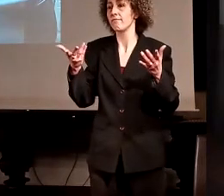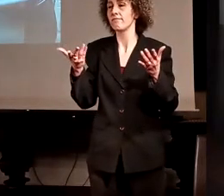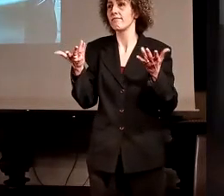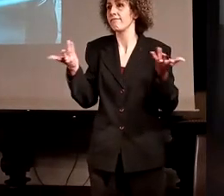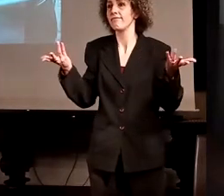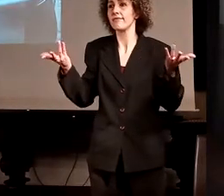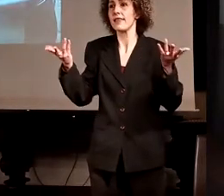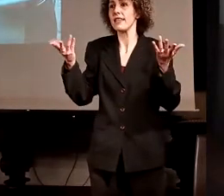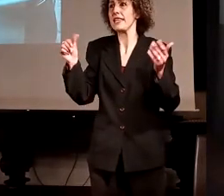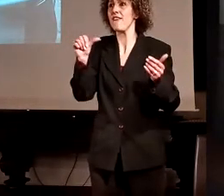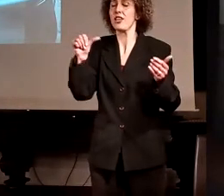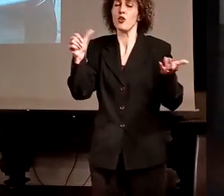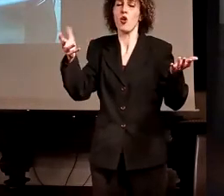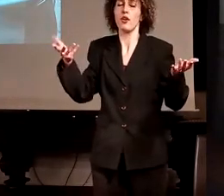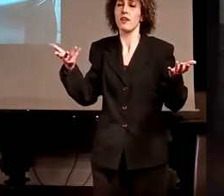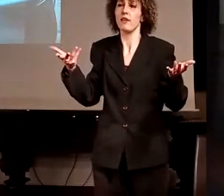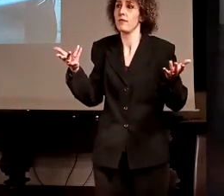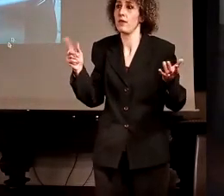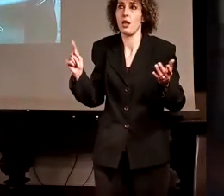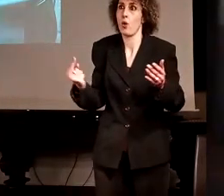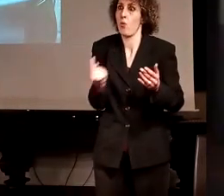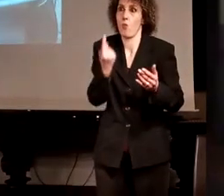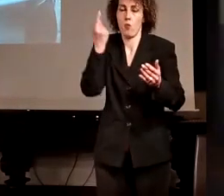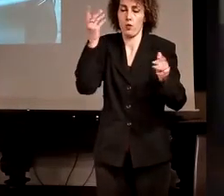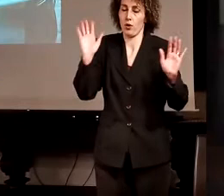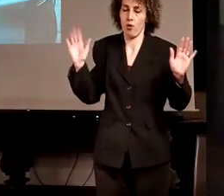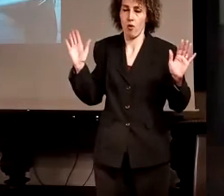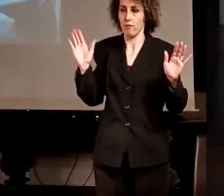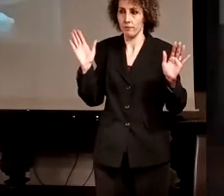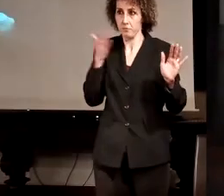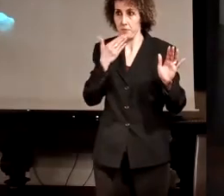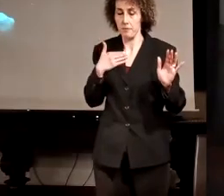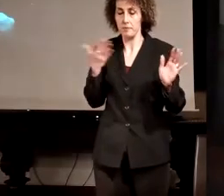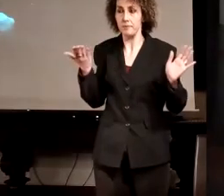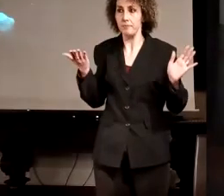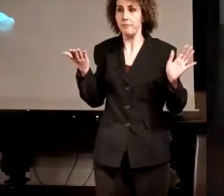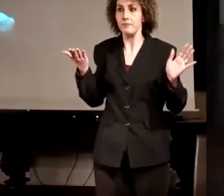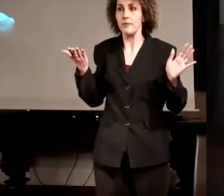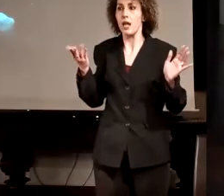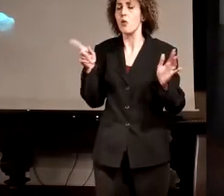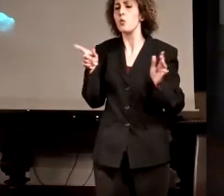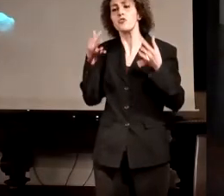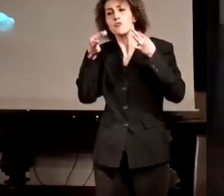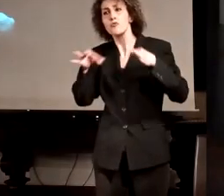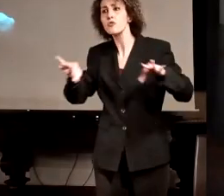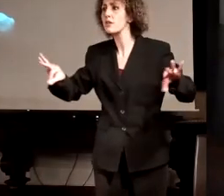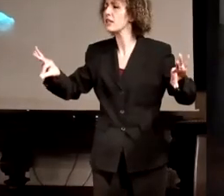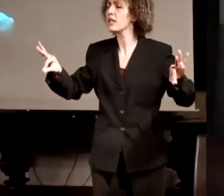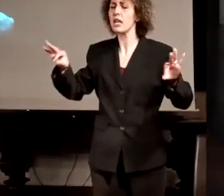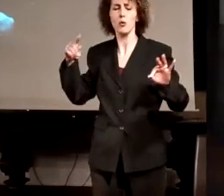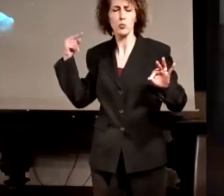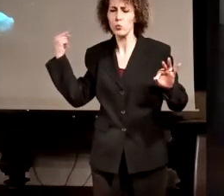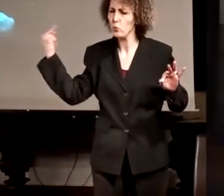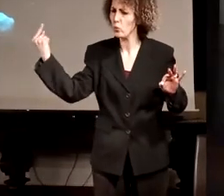stephenson veramente un caso unico in questo senso era gentile con tutti tutti